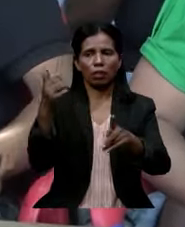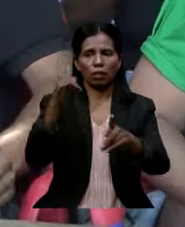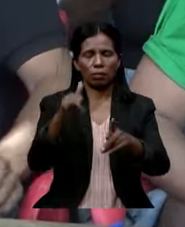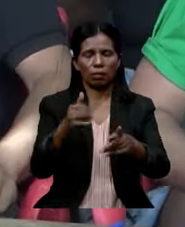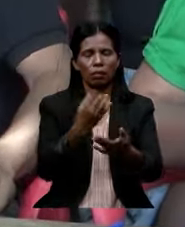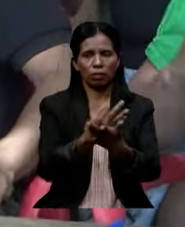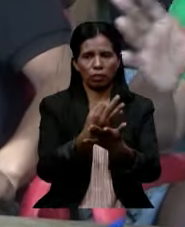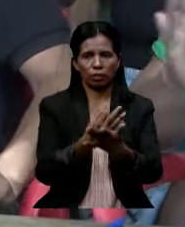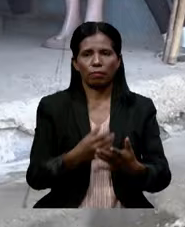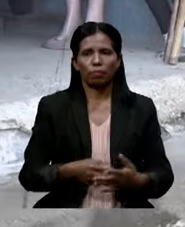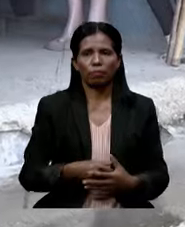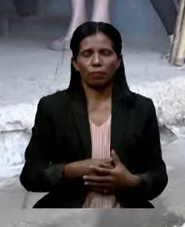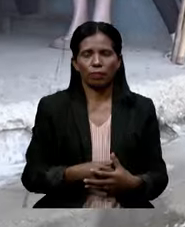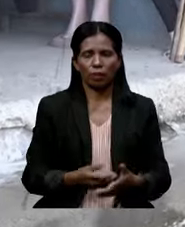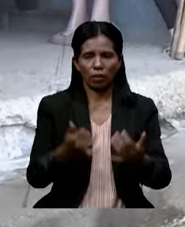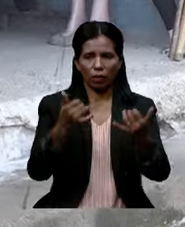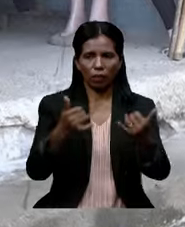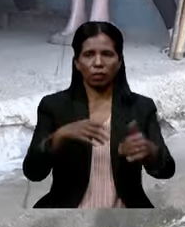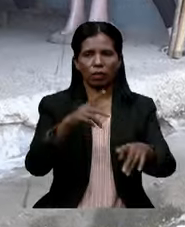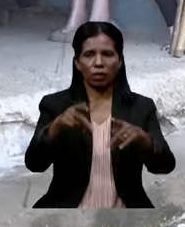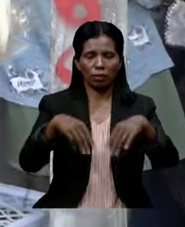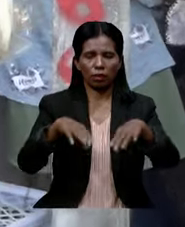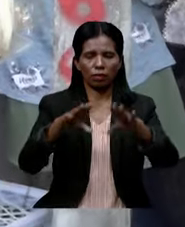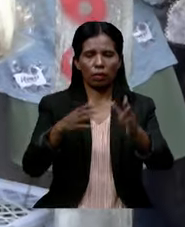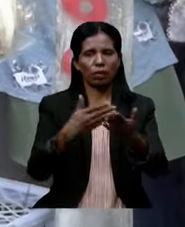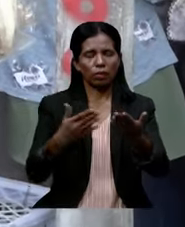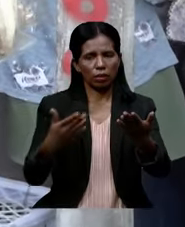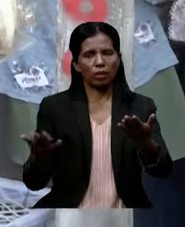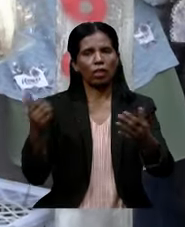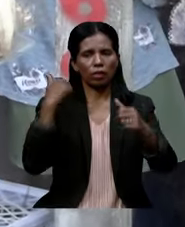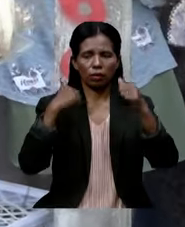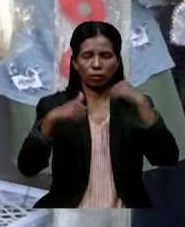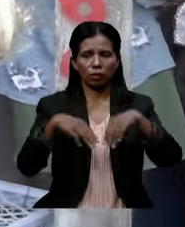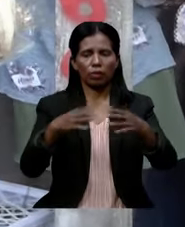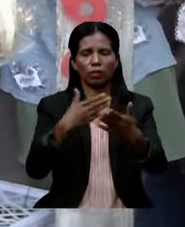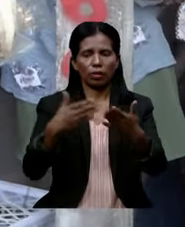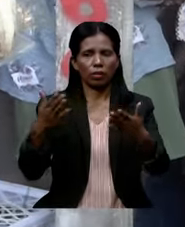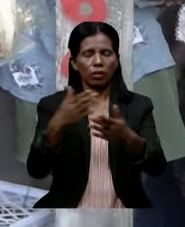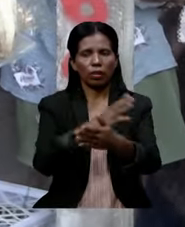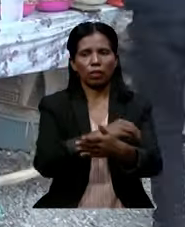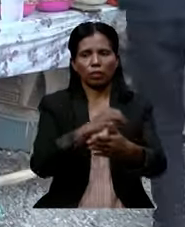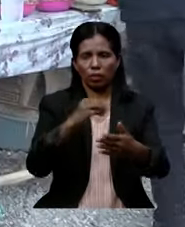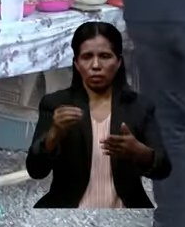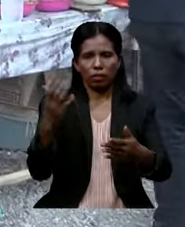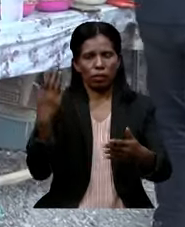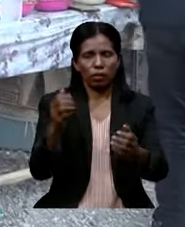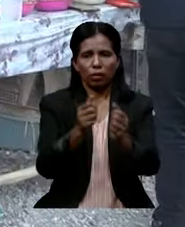konta bankaria. Daudaung ne negosiante sira nebe halau atividade negosiu iha ari akadiruhun ne